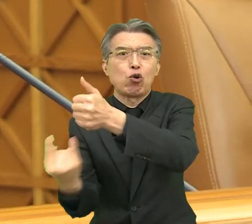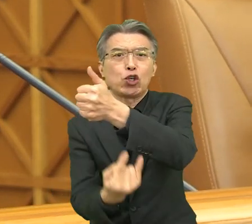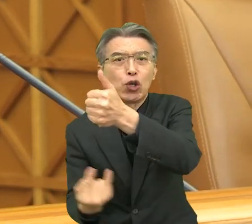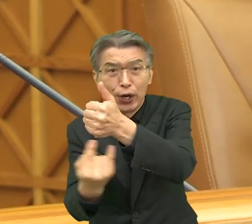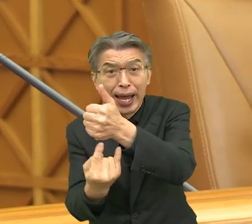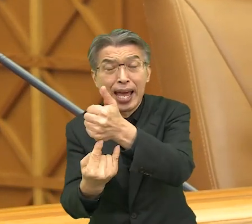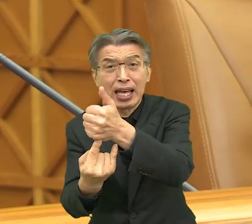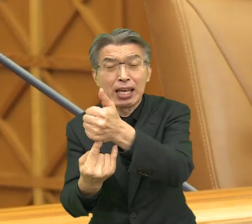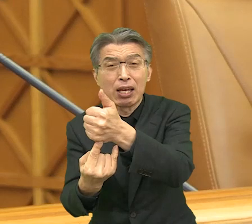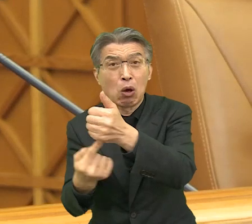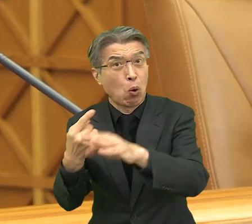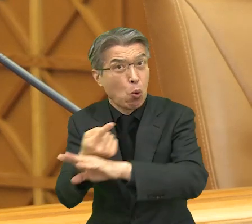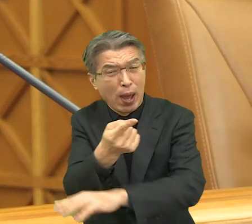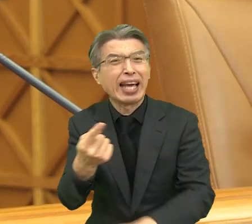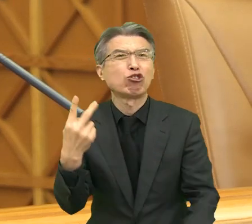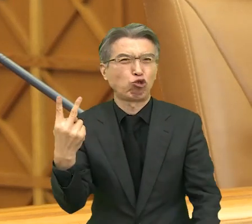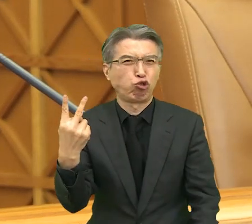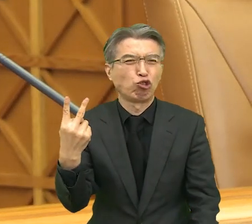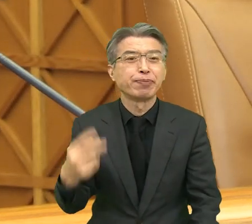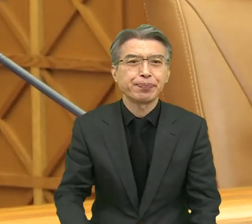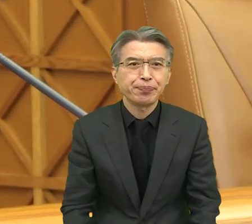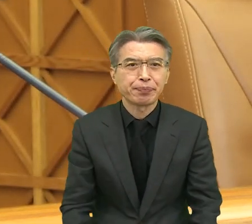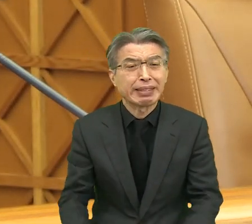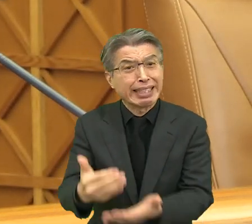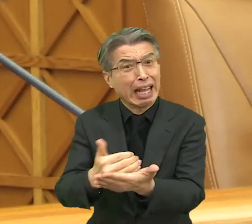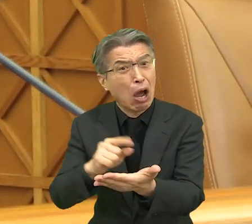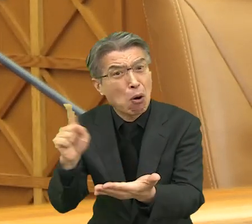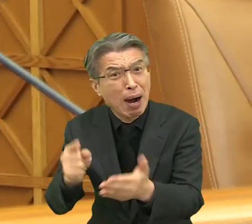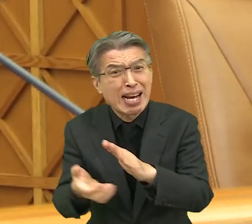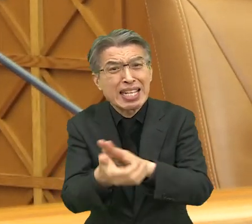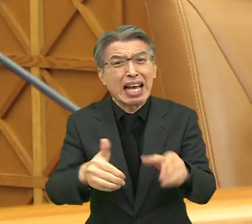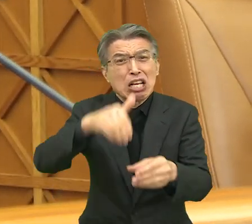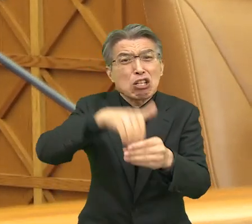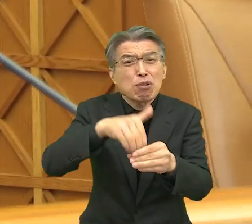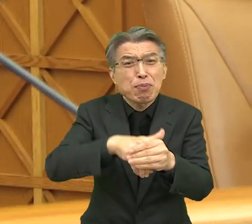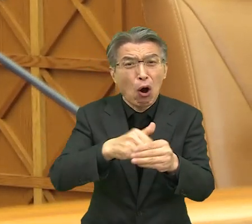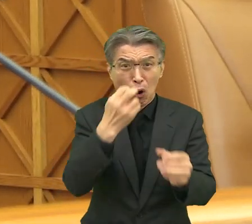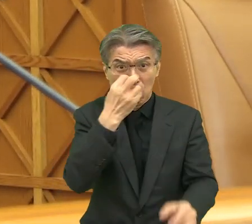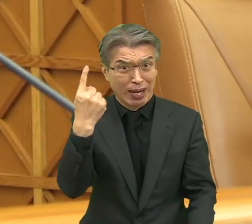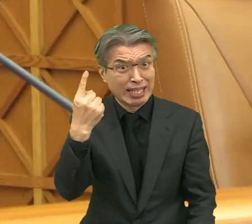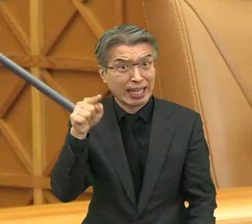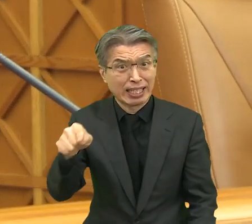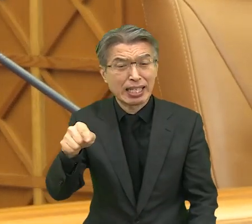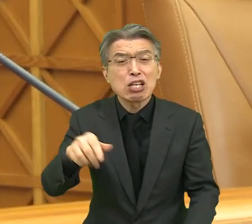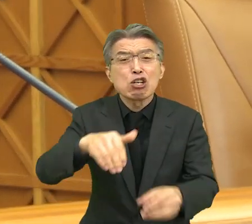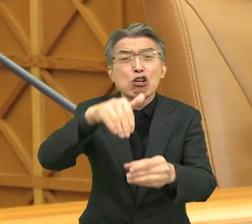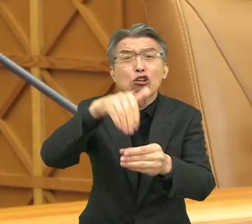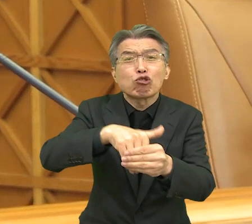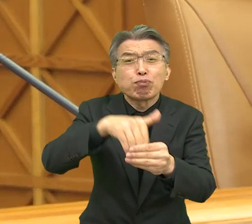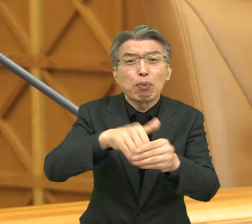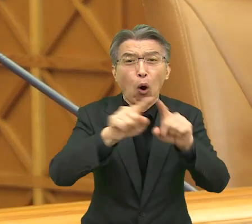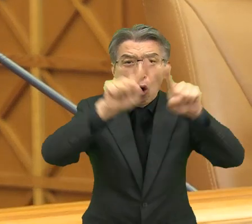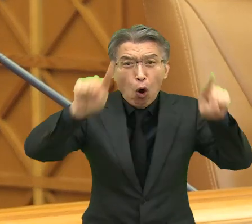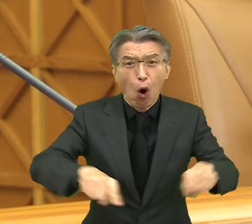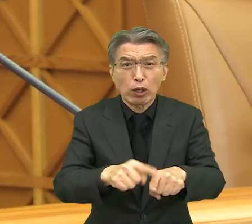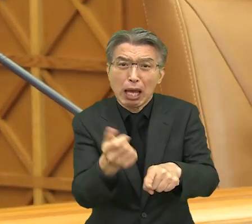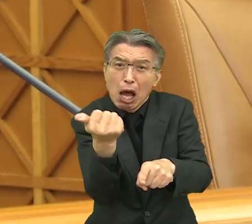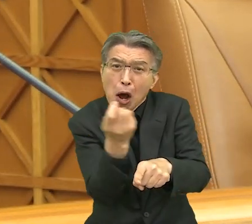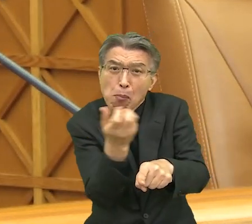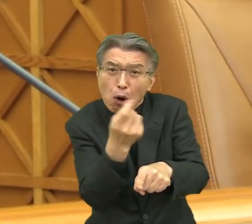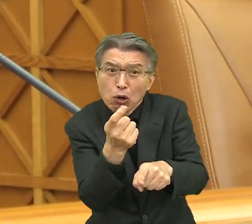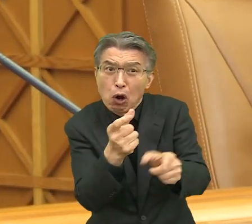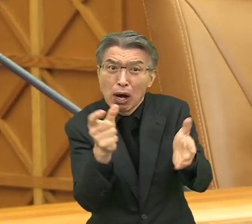중앙선거관리위원회 외 2. 이 사건은 사전투표관리관이 투표용지에 일련 번호를 떼지